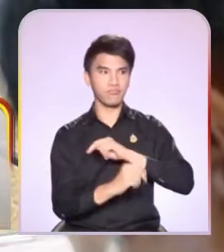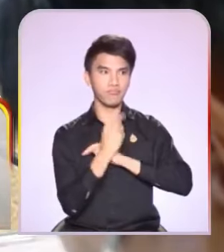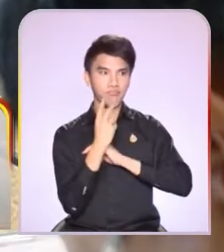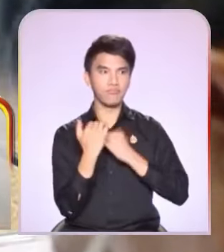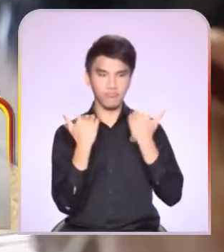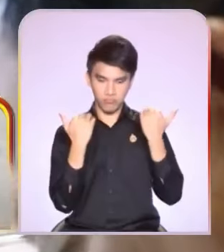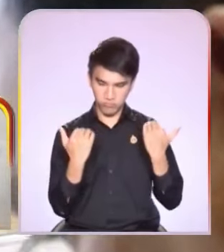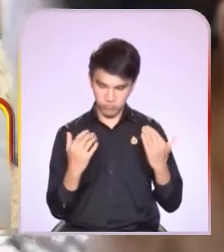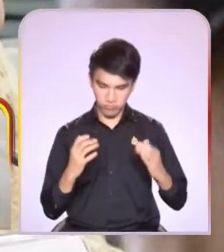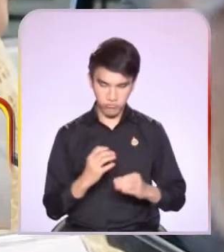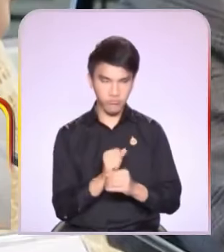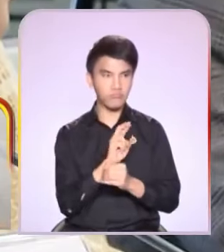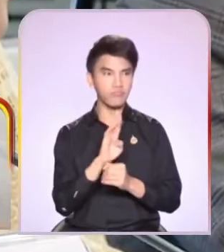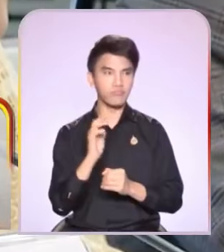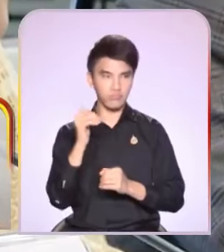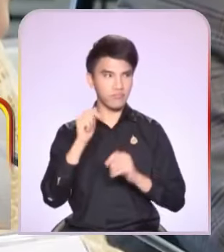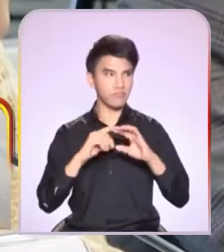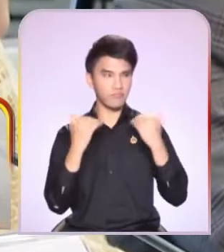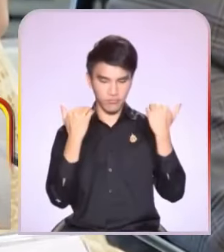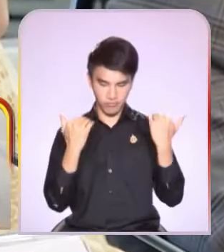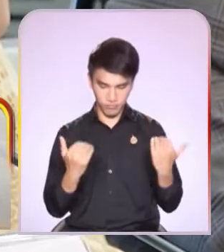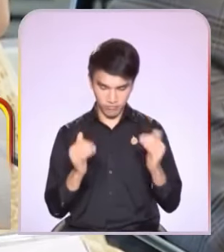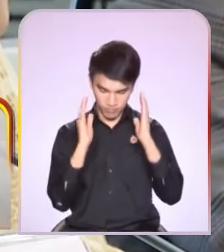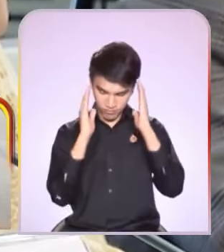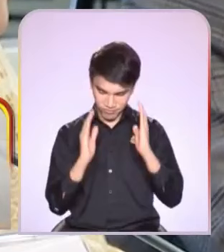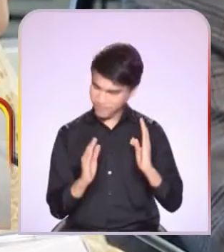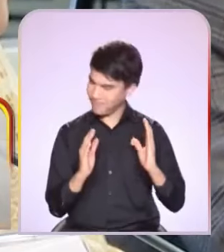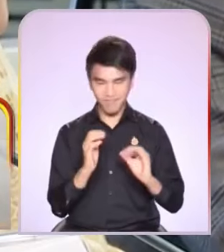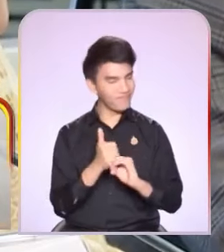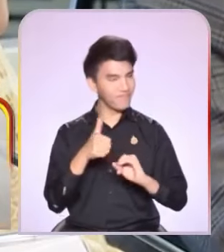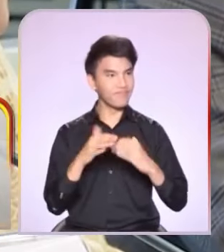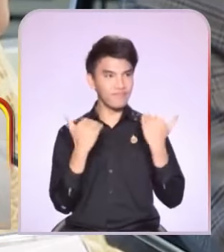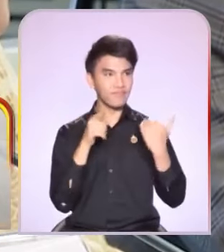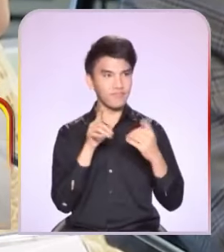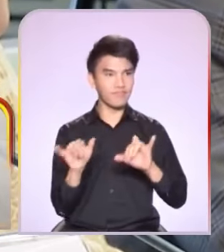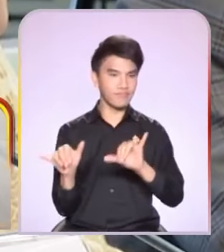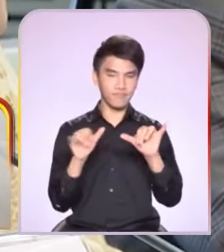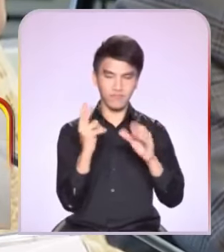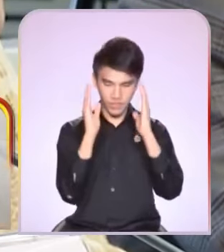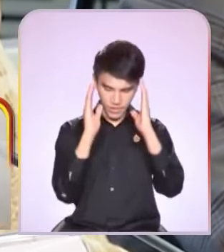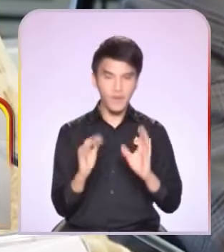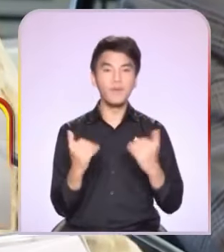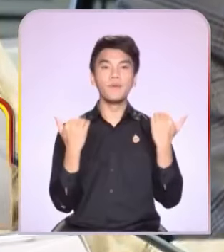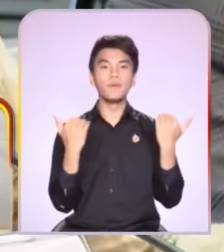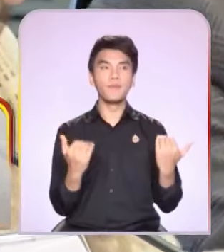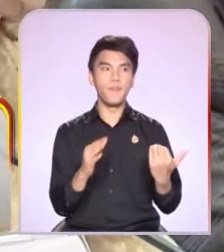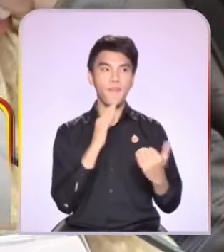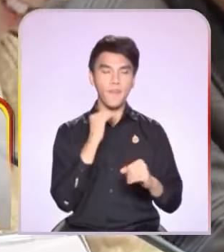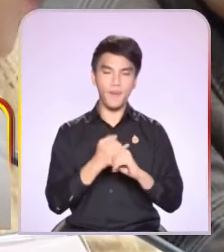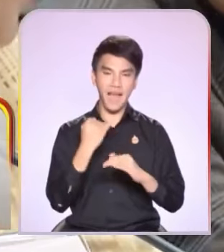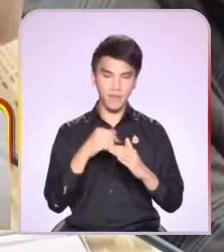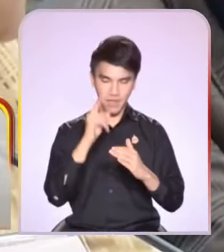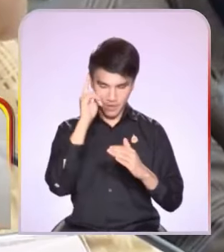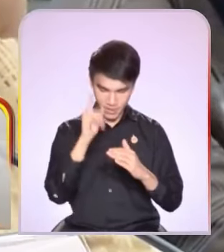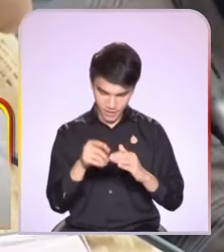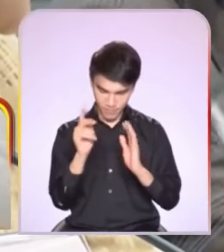นเนี่ยสามารถยืนยันโดยระบบได้แต่ยืนยันในตัวบุคคลไม่ได้ตอนนี้สั่งย้ายไป2คนยืนยันว่าถ้าพบว่ามีความผิด